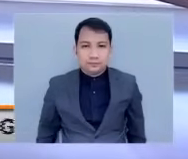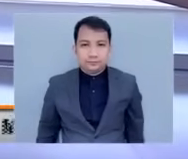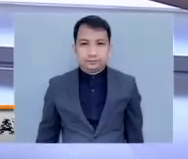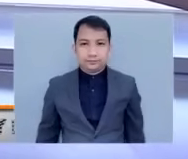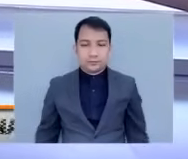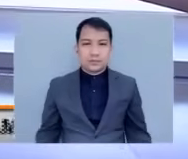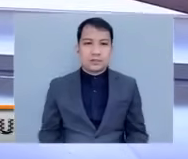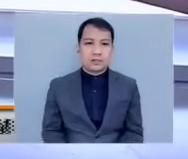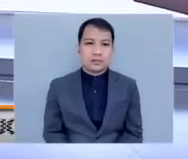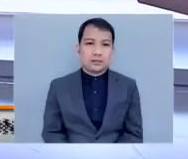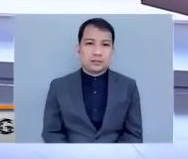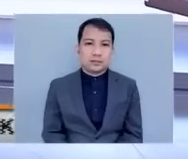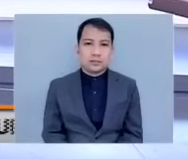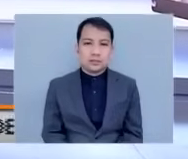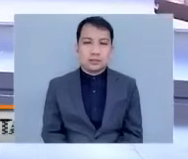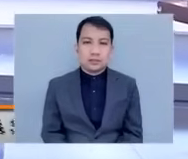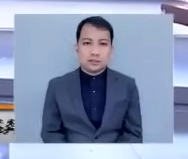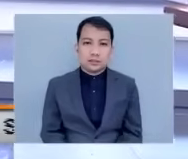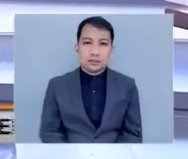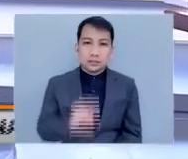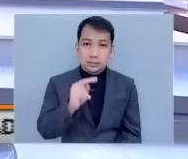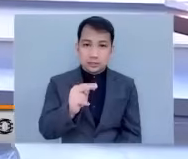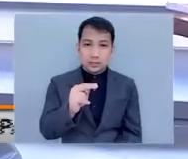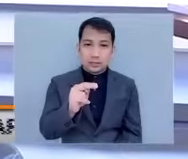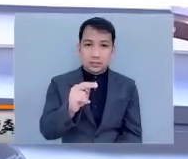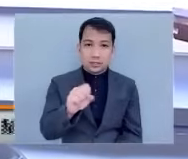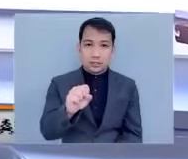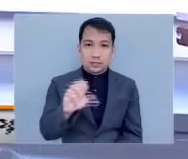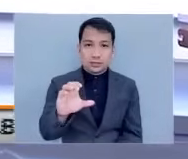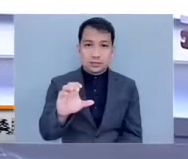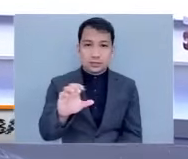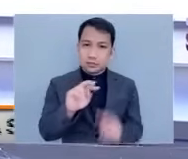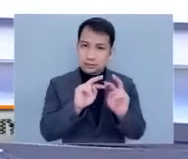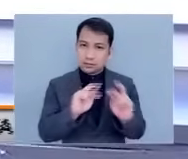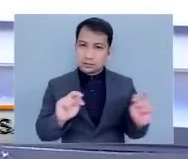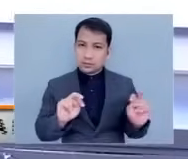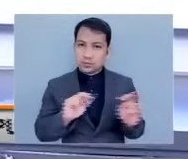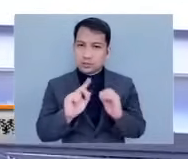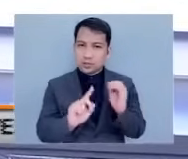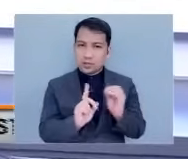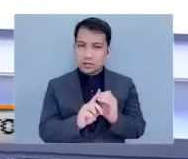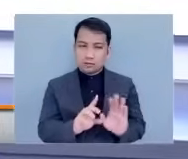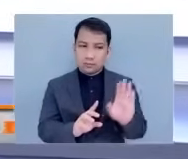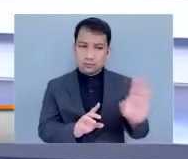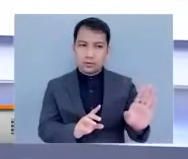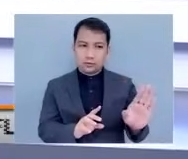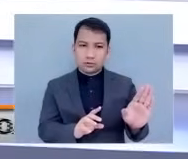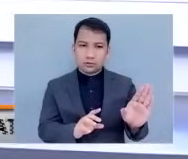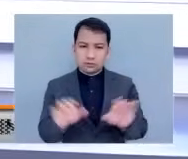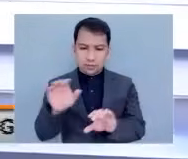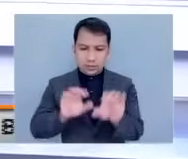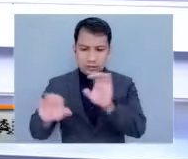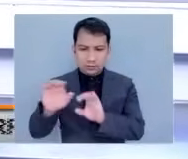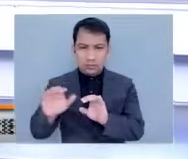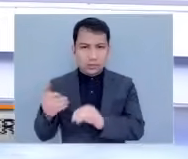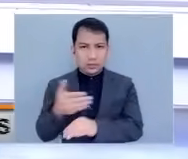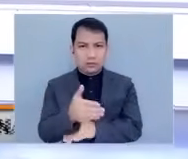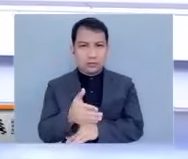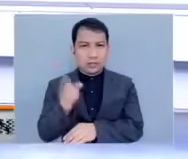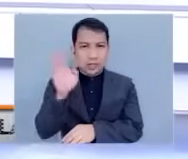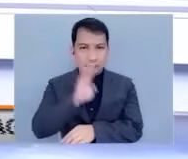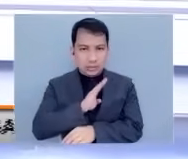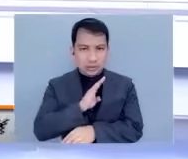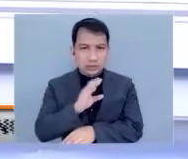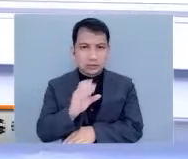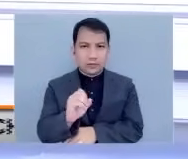Na ng National Security Council ang paggamit umano ng ilang dayuhan ng kemikal sa pangingisda na nakakasira sa mga bahura sa West